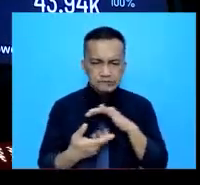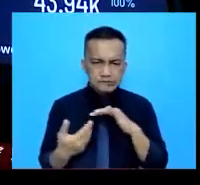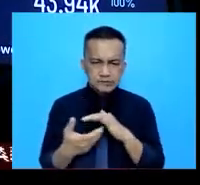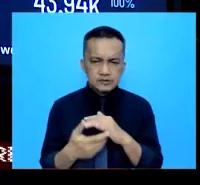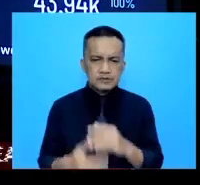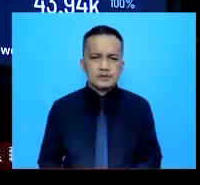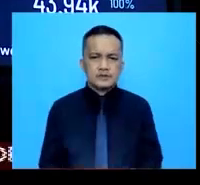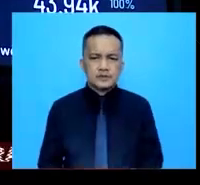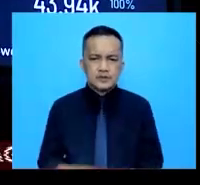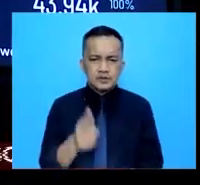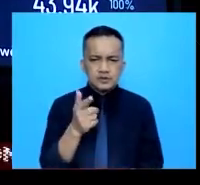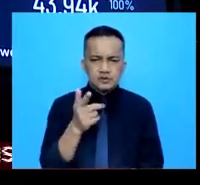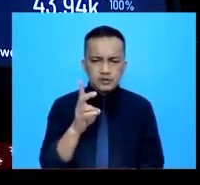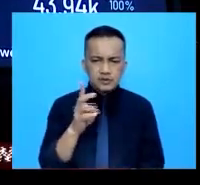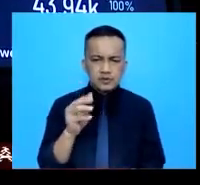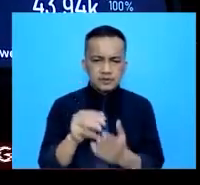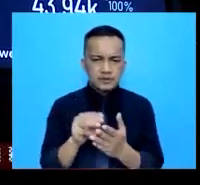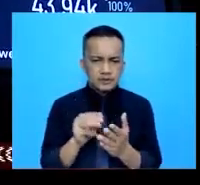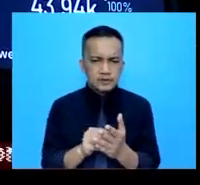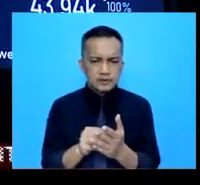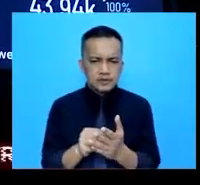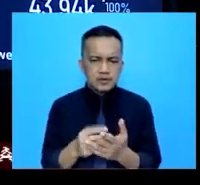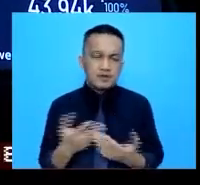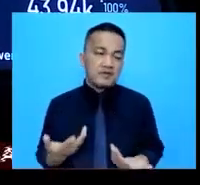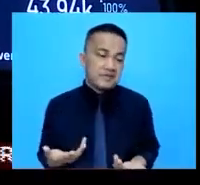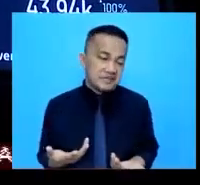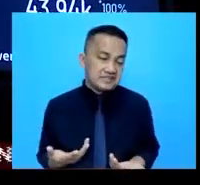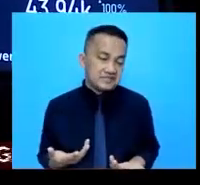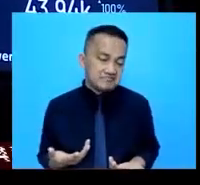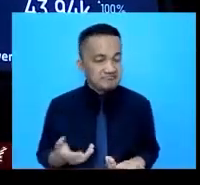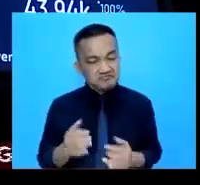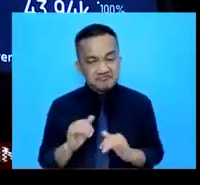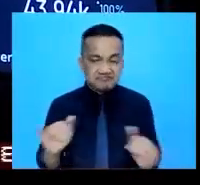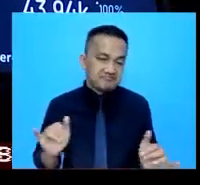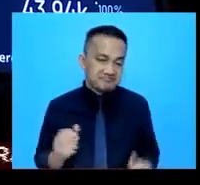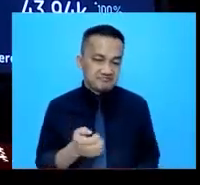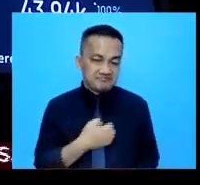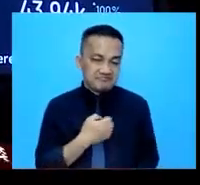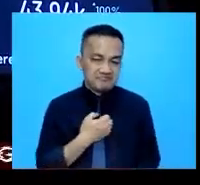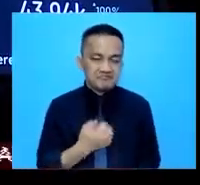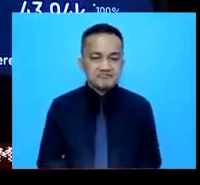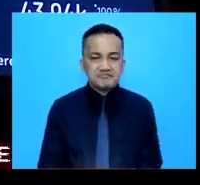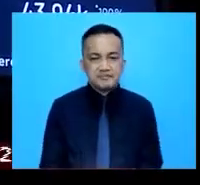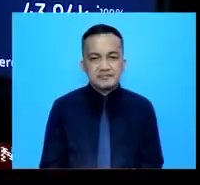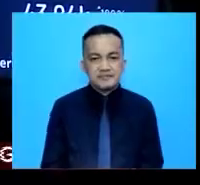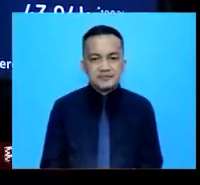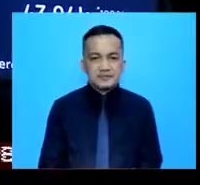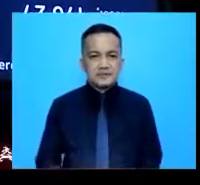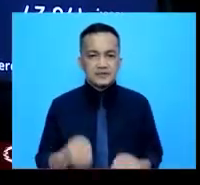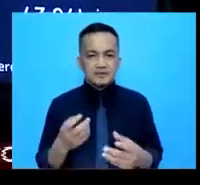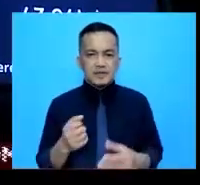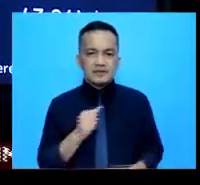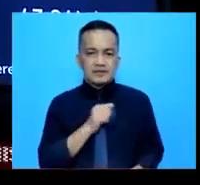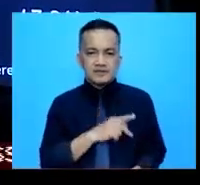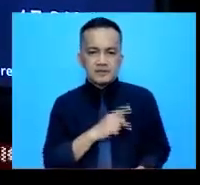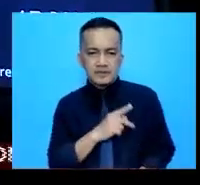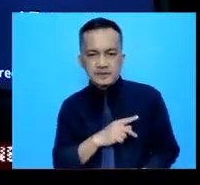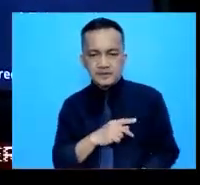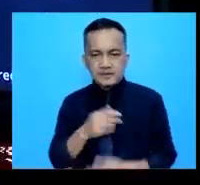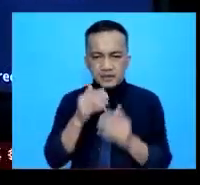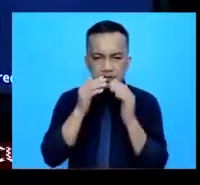27 million naman po ang wala lang or expressionless. Marami rin po ang naka-appreciate, nalungkot